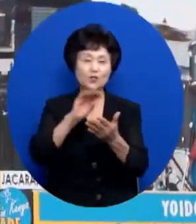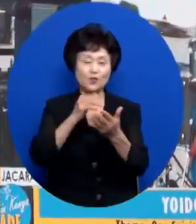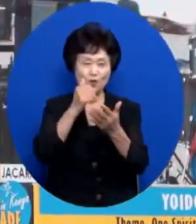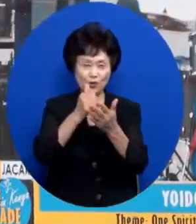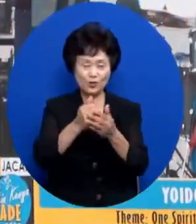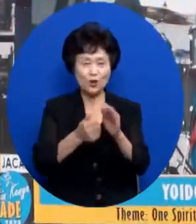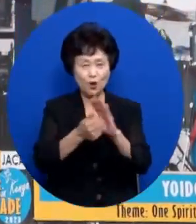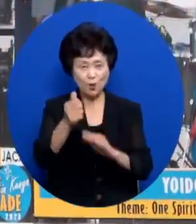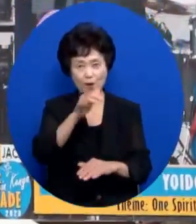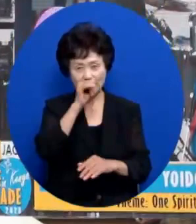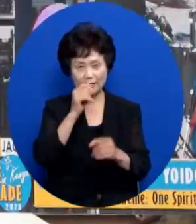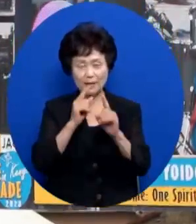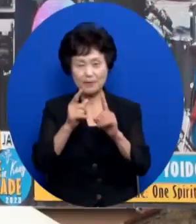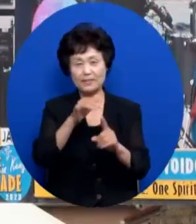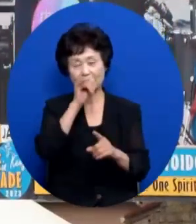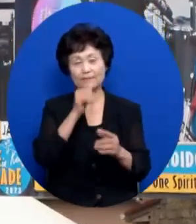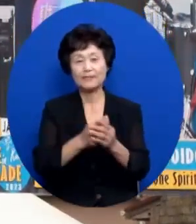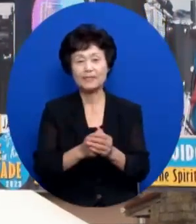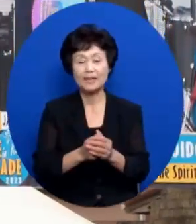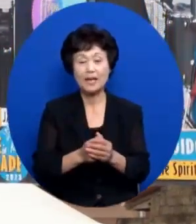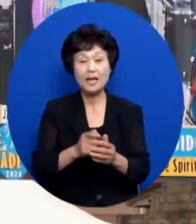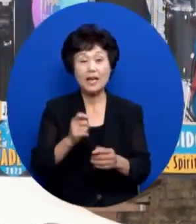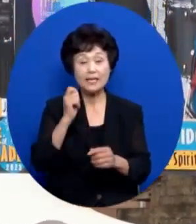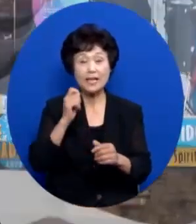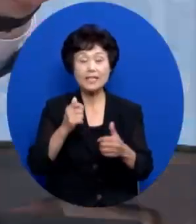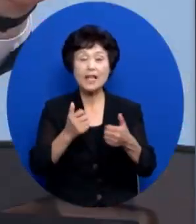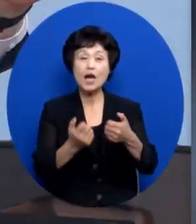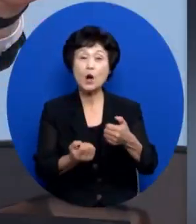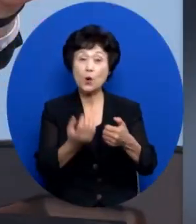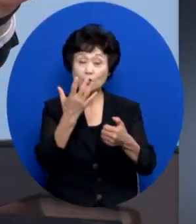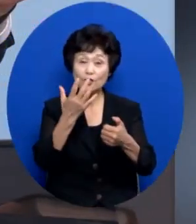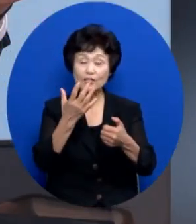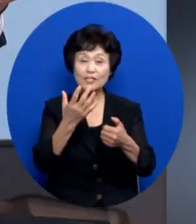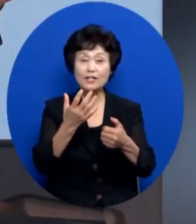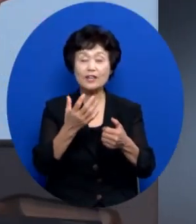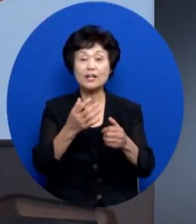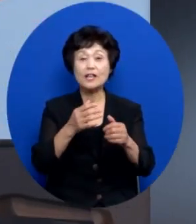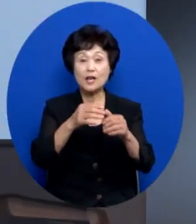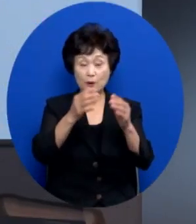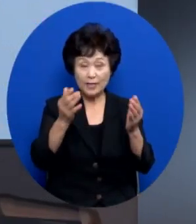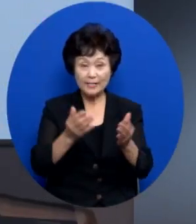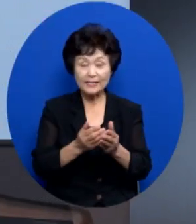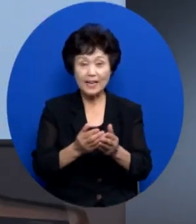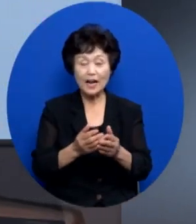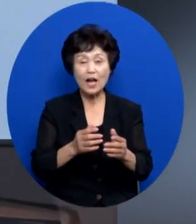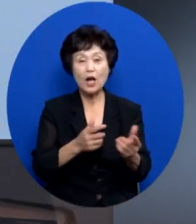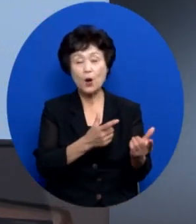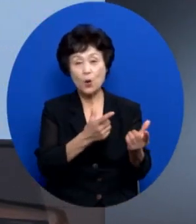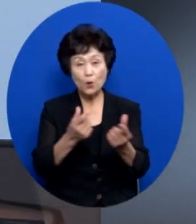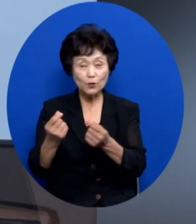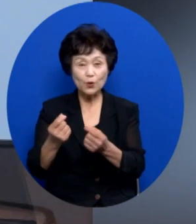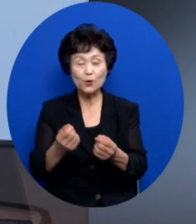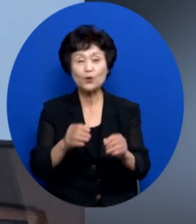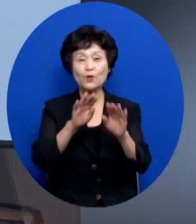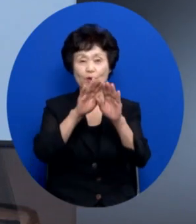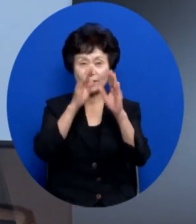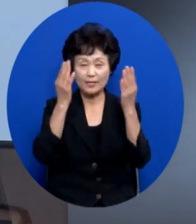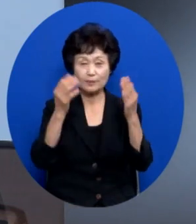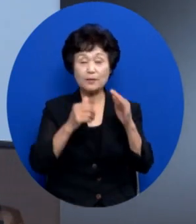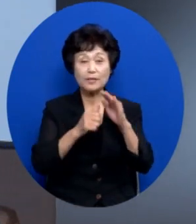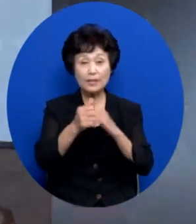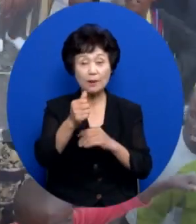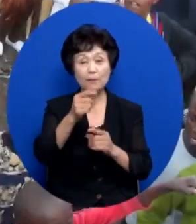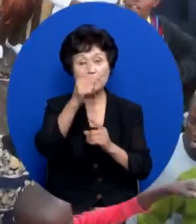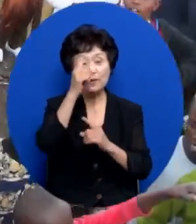알려졌습니다 이번 성에는 케냐 오순절 교단들이 공동으로 개최했으며 특별히 기독교대한 하나님의 성우의 대표